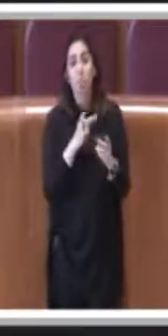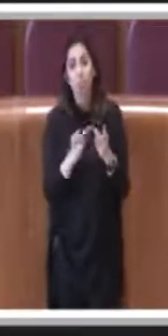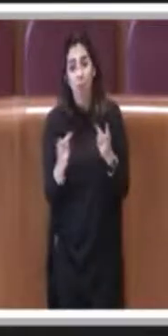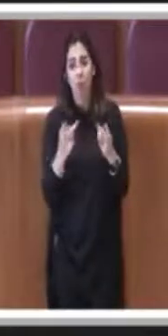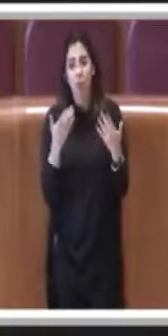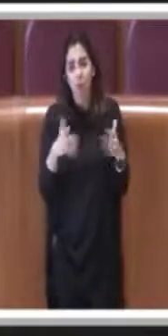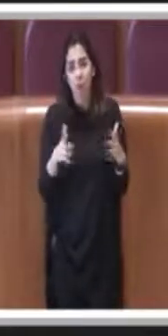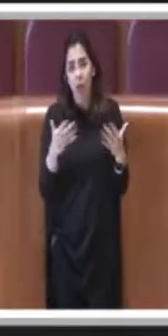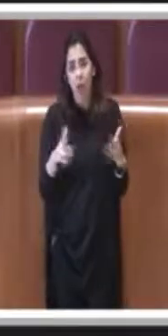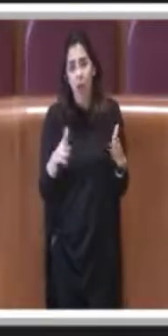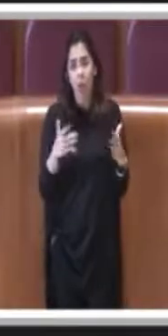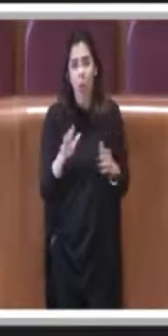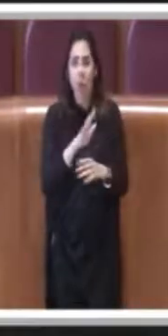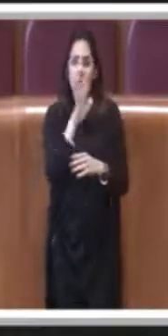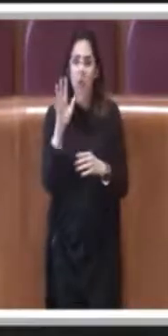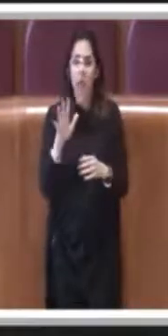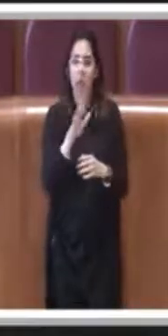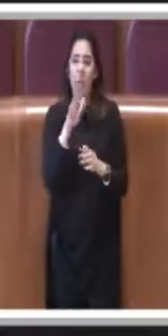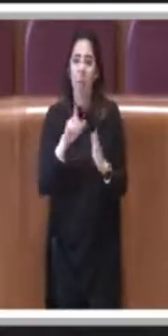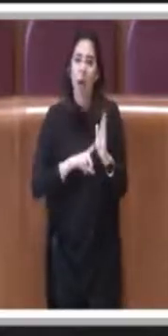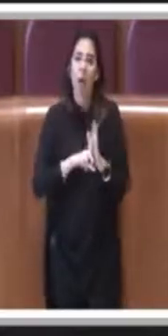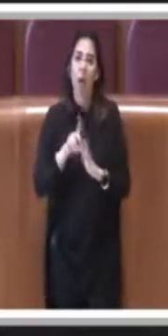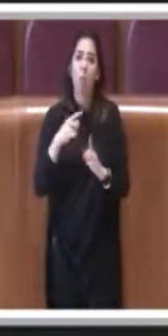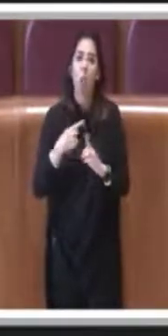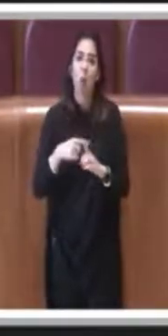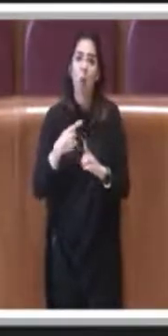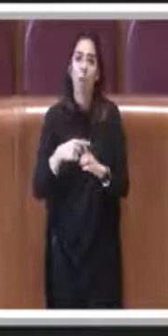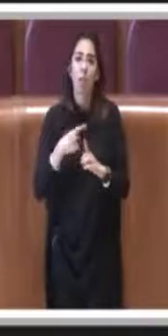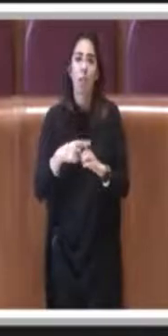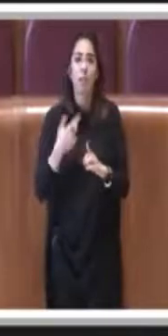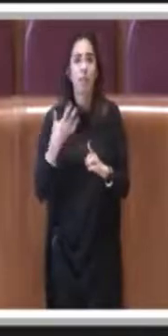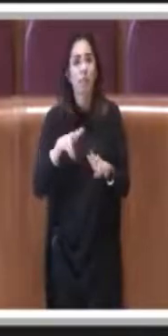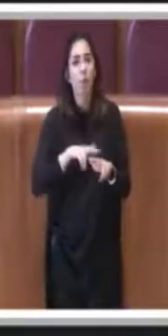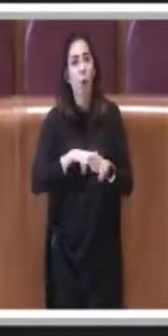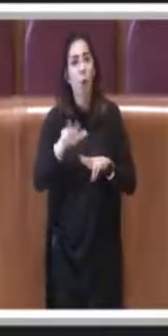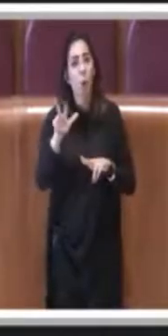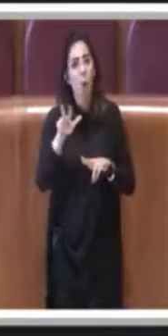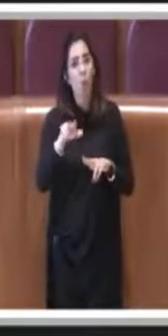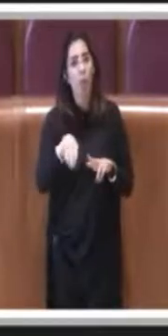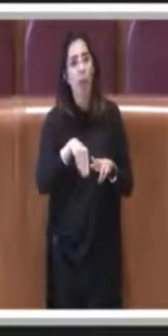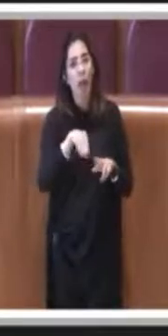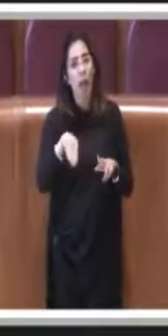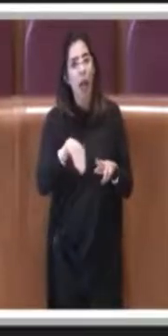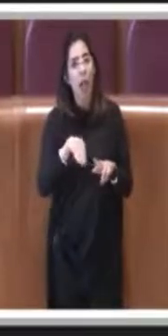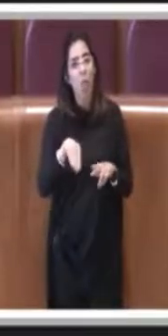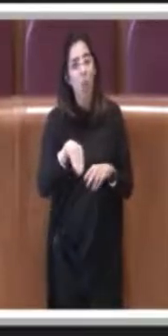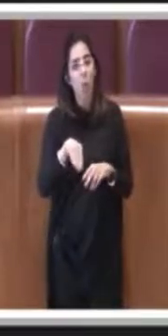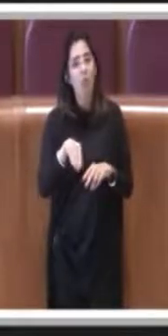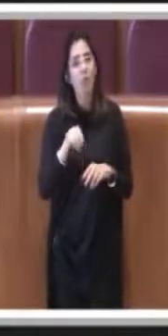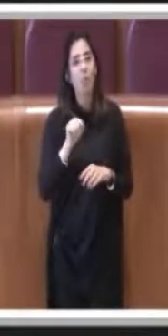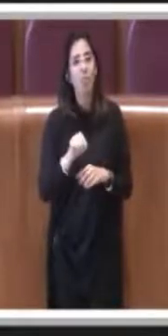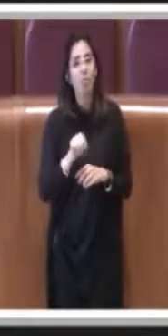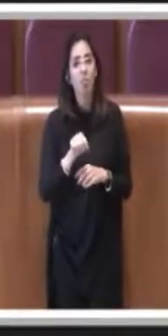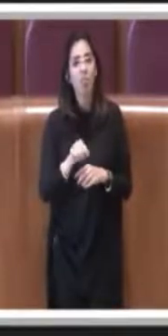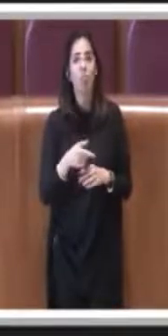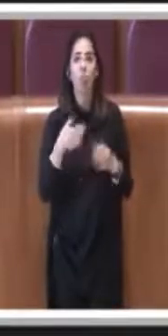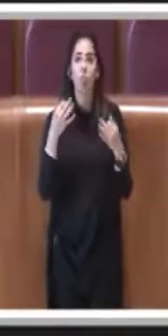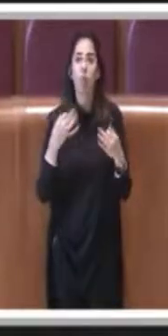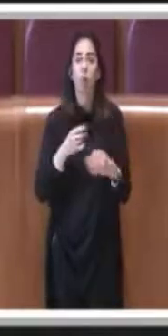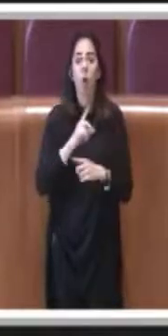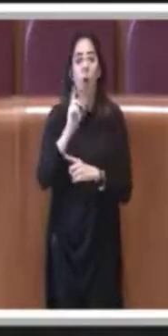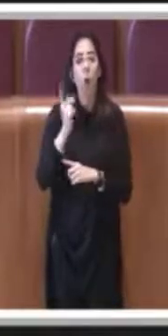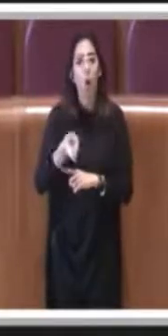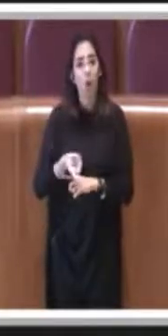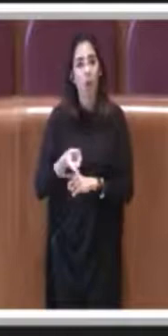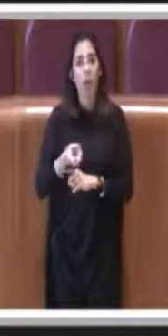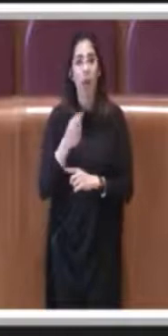positiva effettuata nel comune di Napoli, con cui è stata effettuata una ordinanza in cui